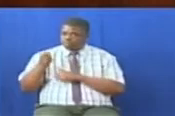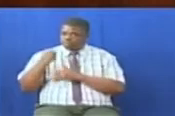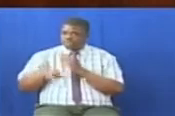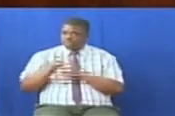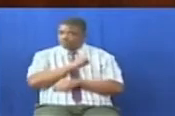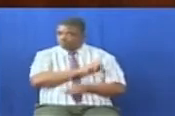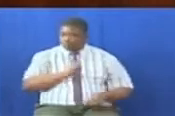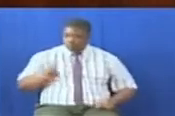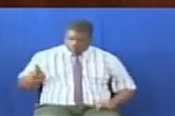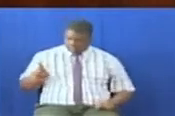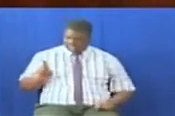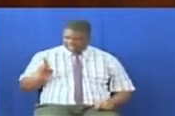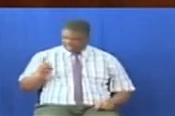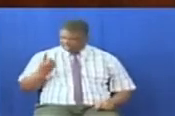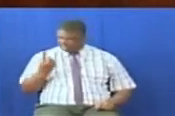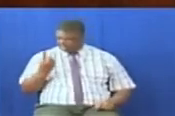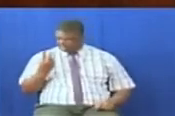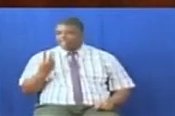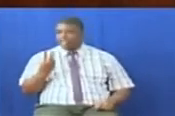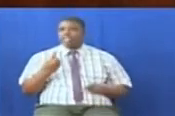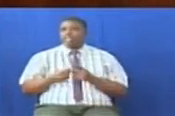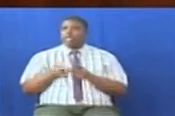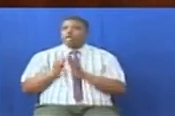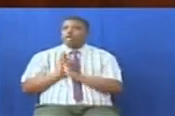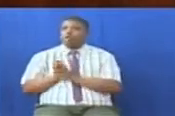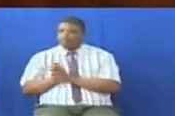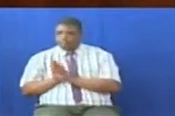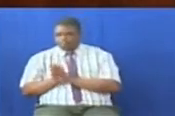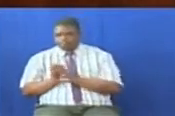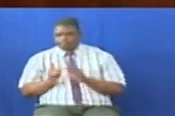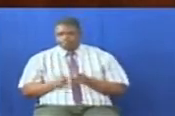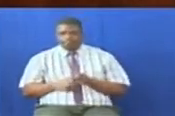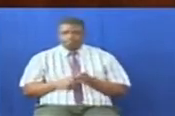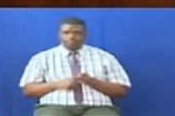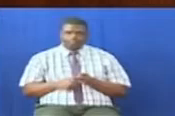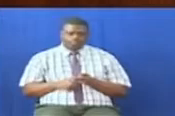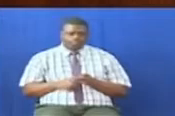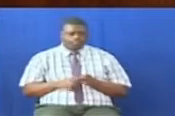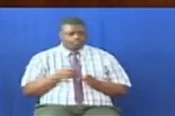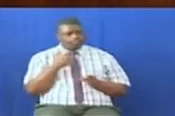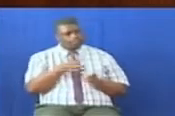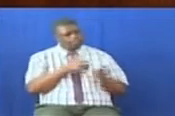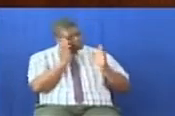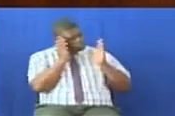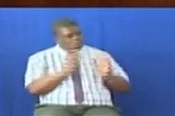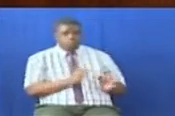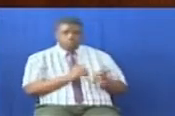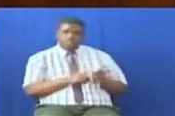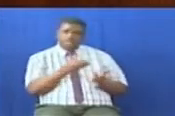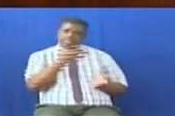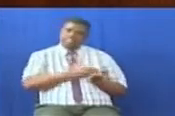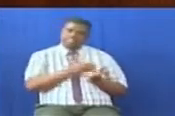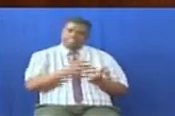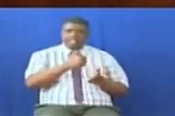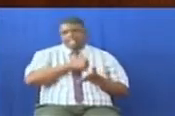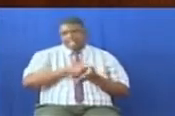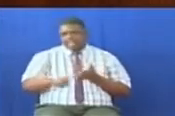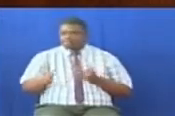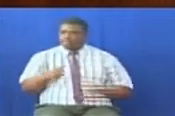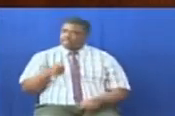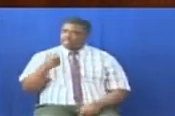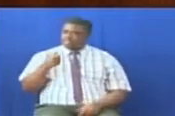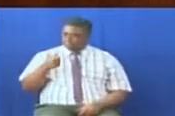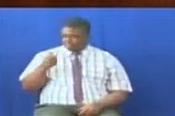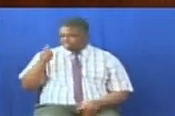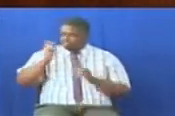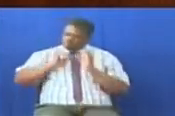au mbili zijazo. Kwa nilikuwa ninaomba sana serikali kuu ihakikishe inalipa madiwani hawa posho zao.